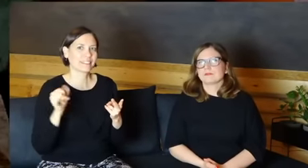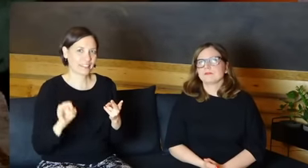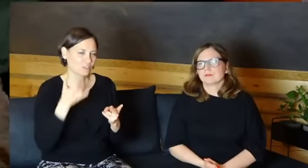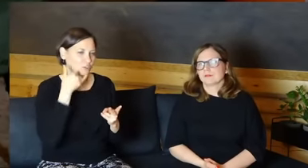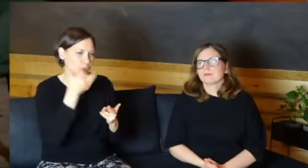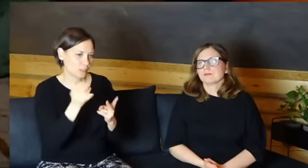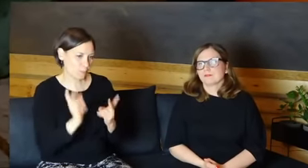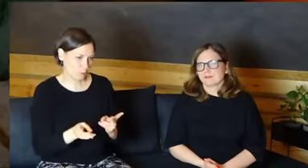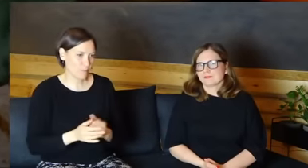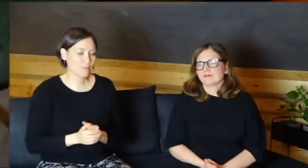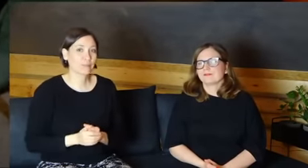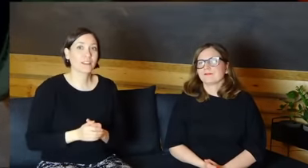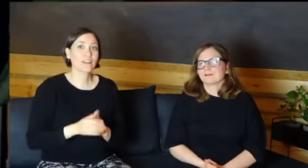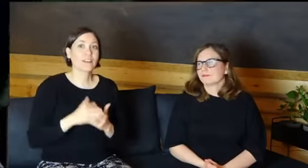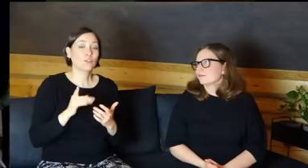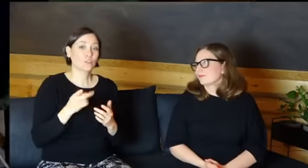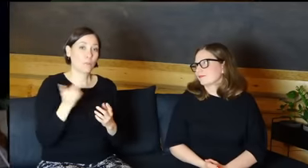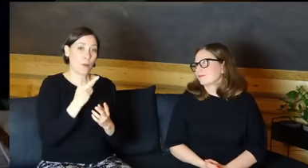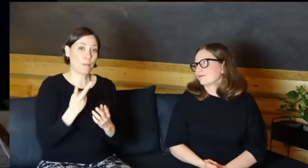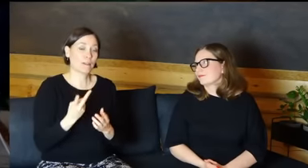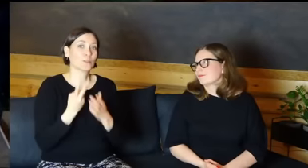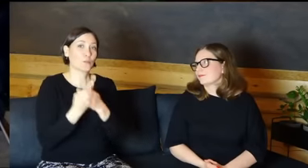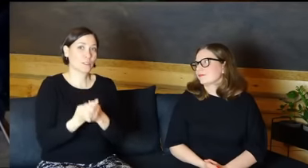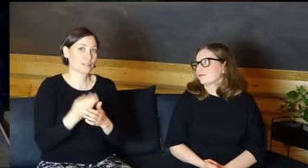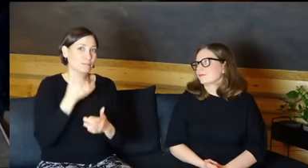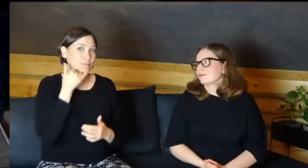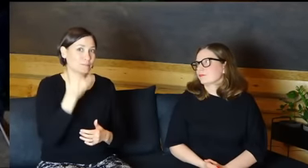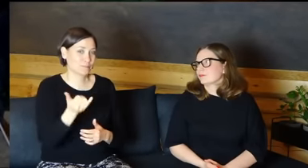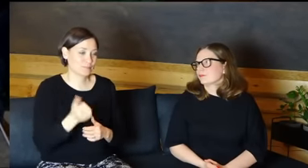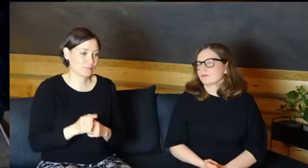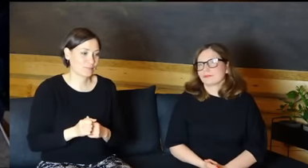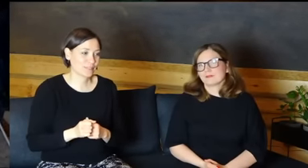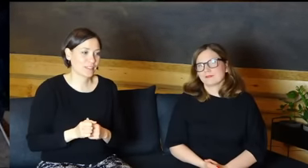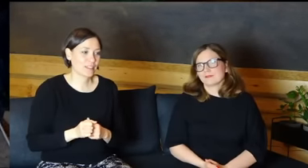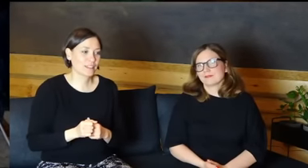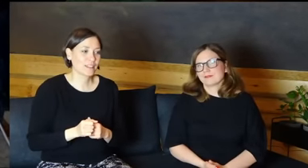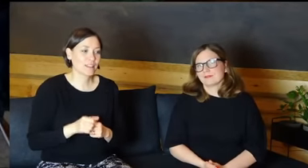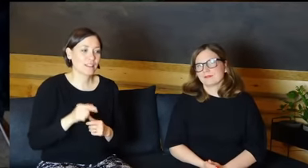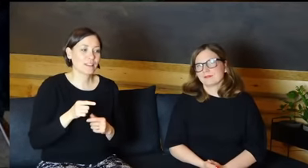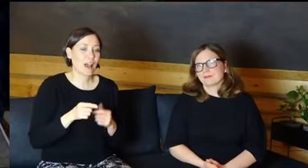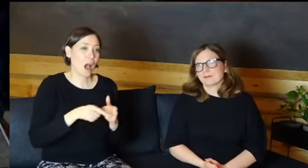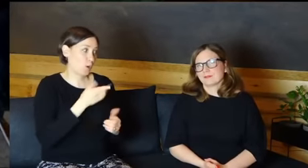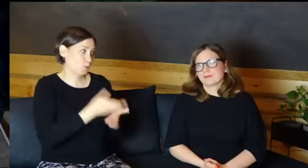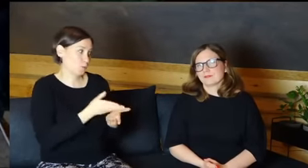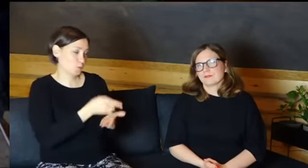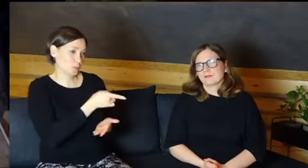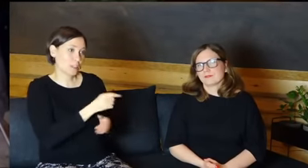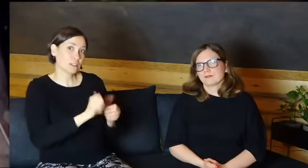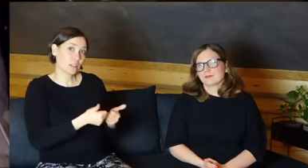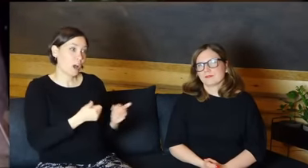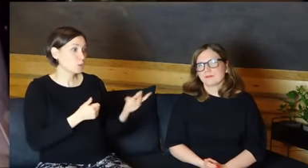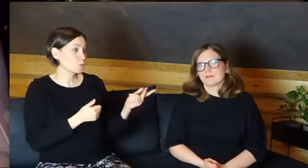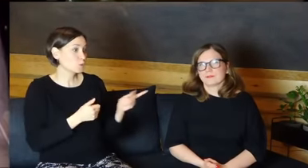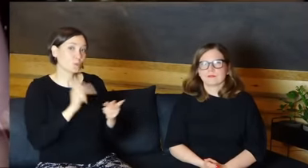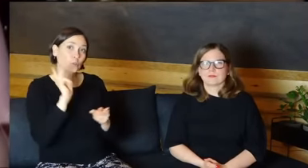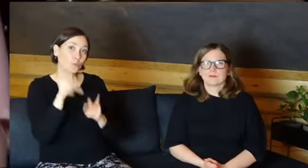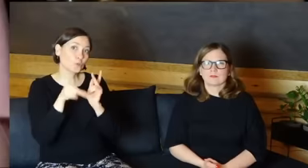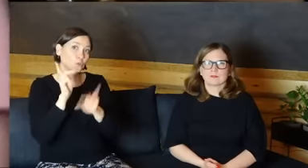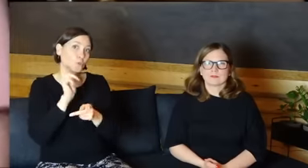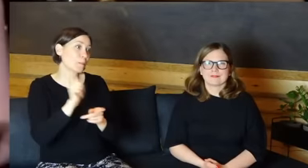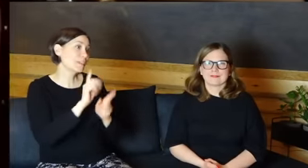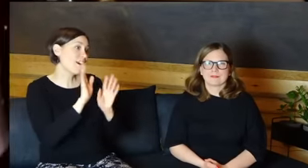kauhukaksikko yhteispuheluun, ja tämmönen alustus sulle, että saat kysyä mitä haluat